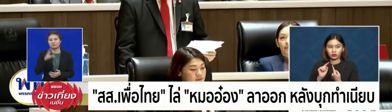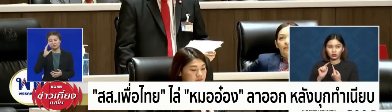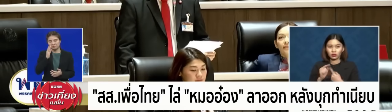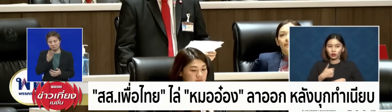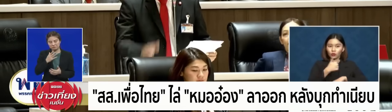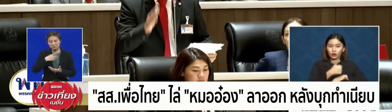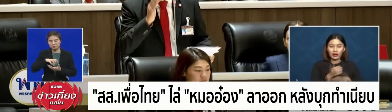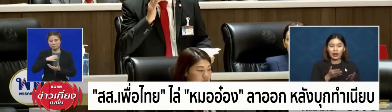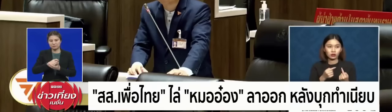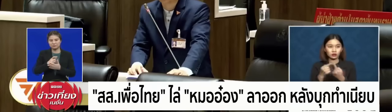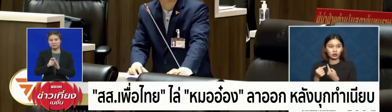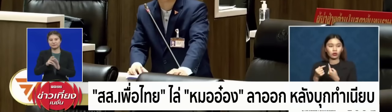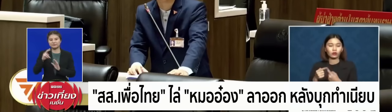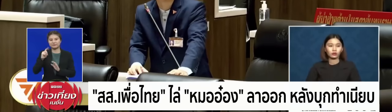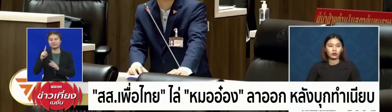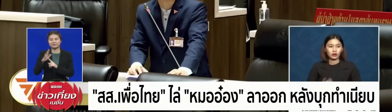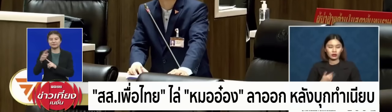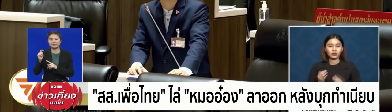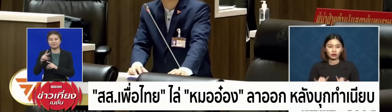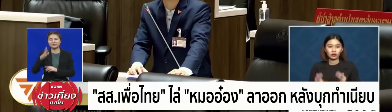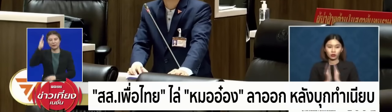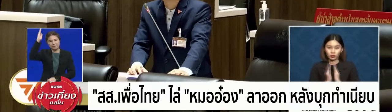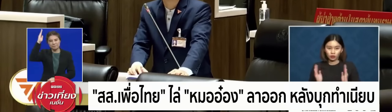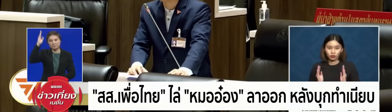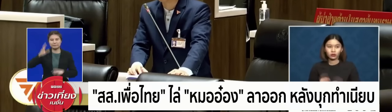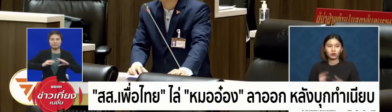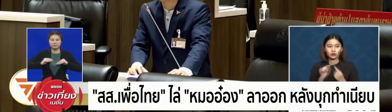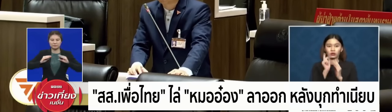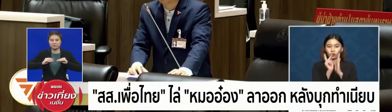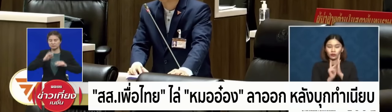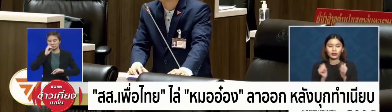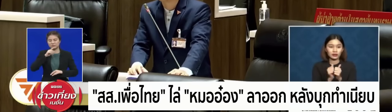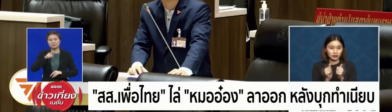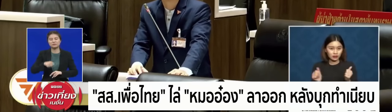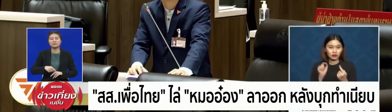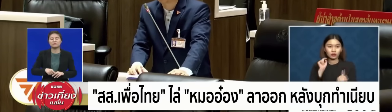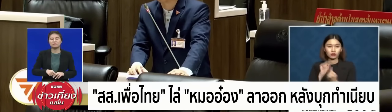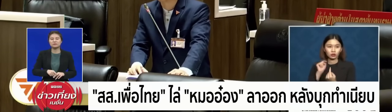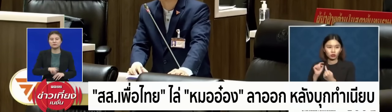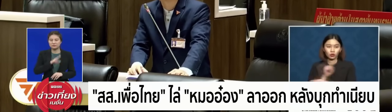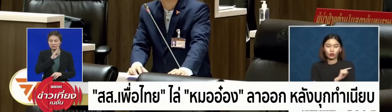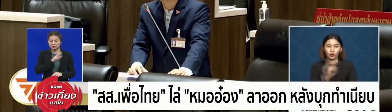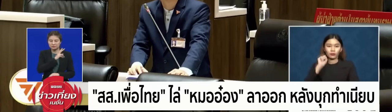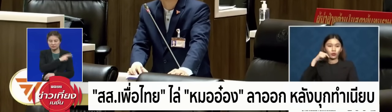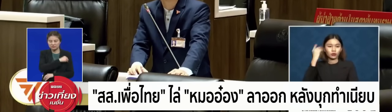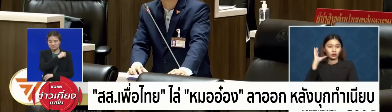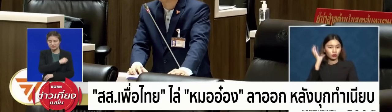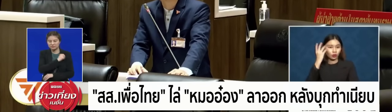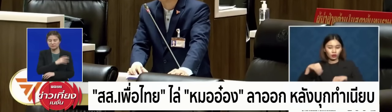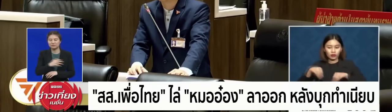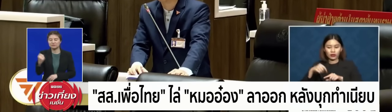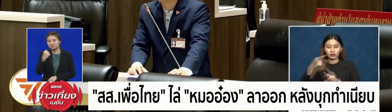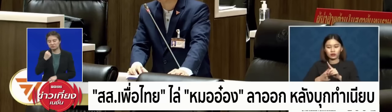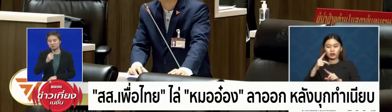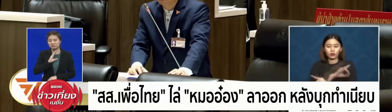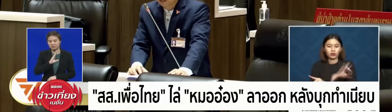ครับคุณณัฐวุฒิบัวปทุมจากก้าไกลก็ลุกขึ้นประท้วงคุณชัยวัฒนาเลยบอกว่าอ้าถ้าเห็นว่าหมออ๋องปฏิพัฒน์ใช้อำนาจล้นเกินใช่